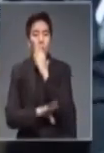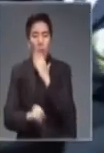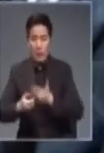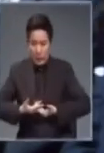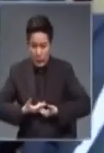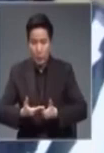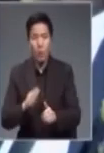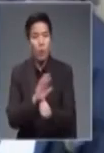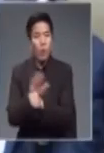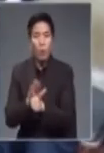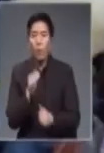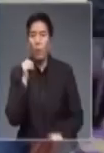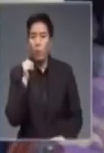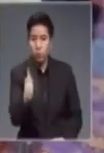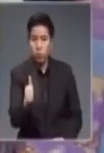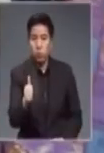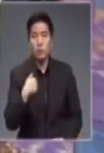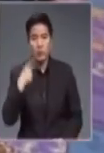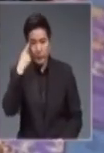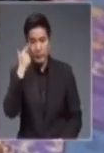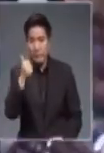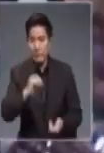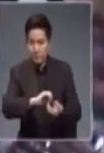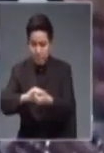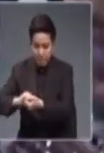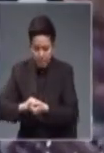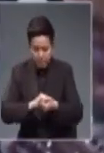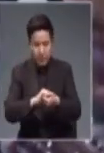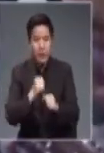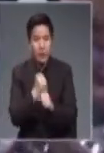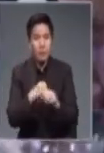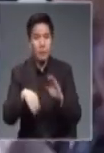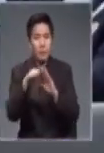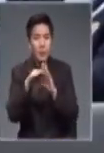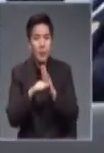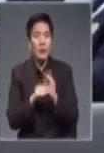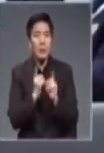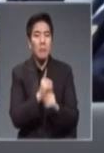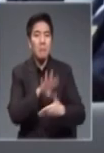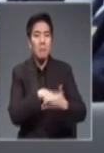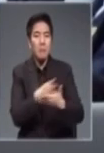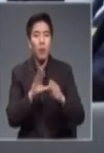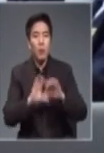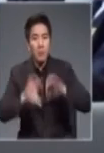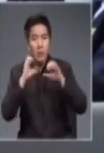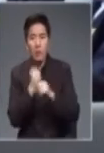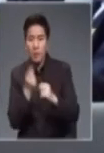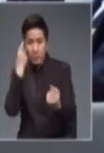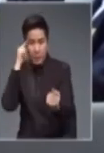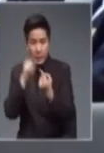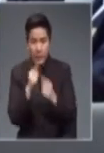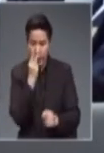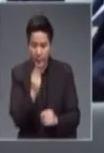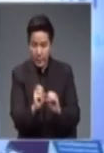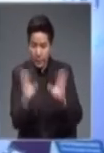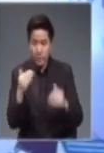ายรัฐบาลที่ต้องการจะจัดระเบียบสังคมโดยควบคุมการขอทานซึ่งมีที่มาที่ไม่ปกติผิดกฎหมาย